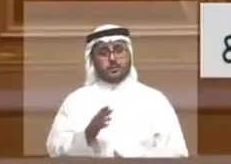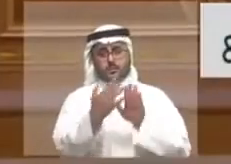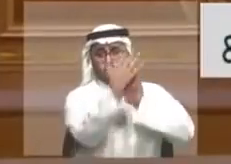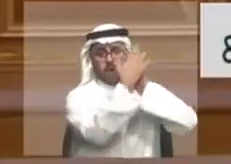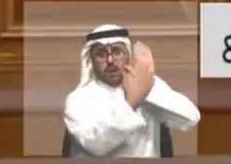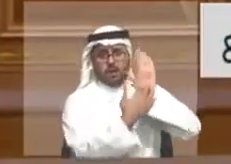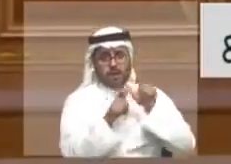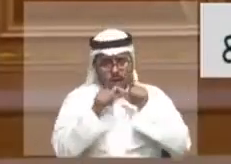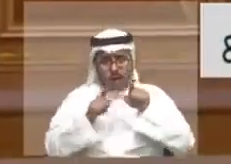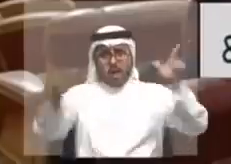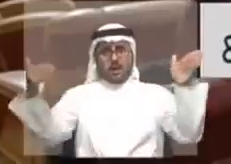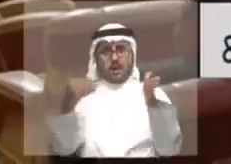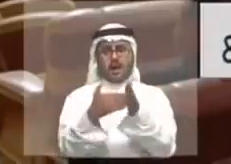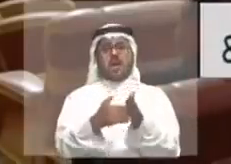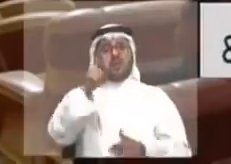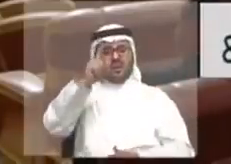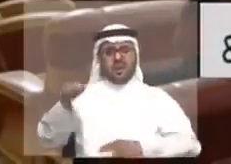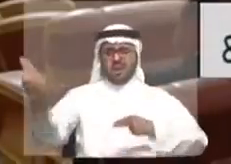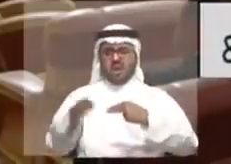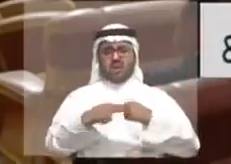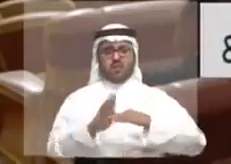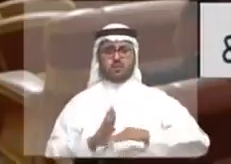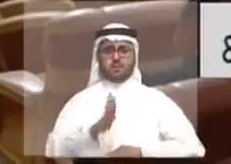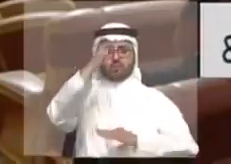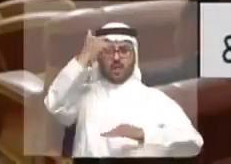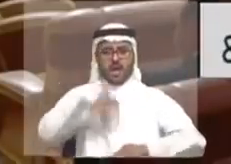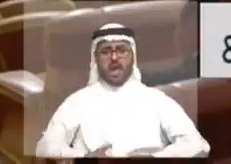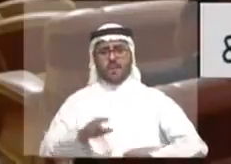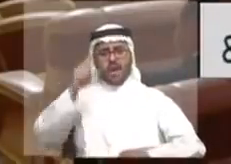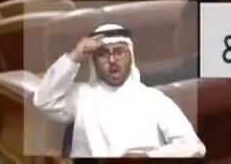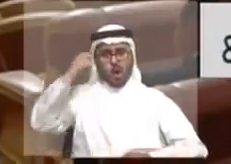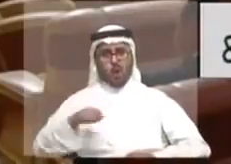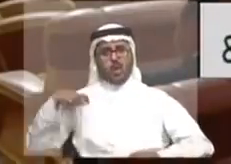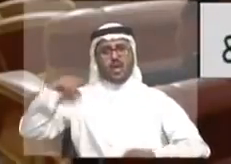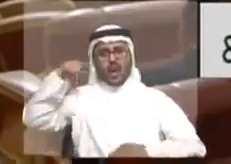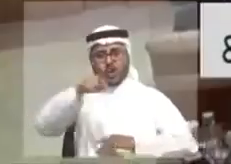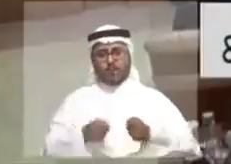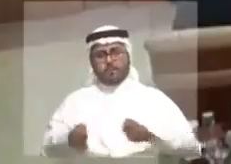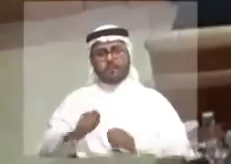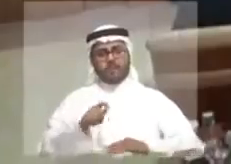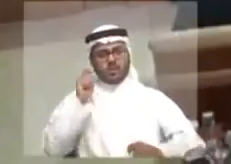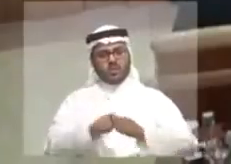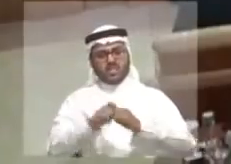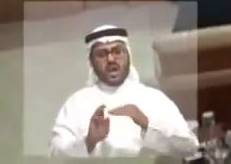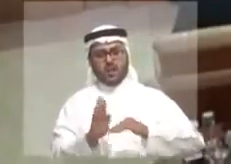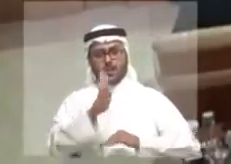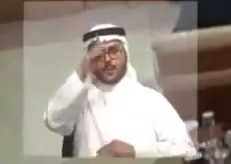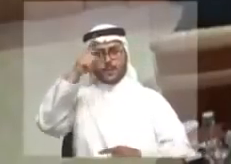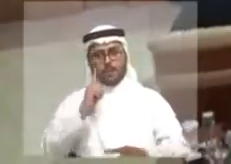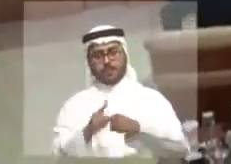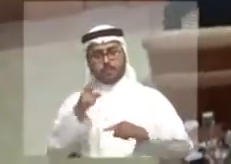البيان الختامي لقمة القدس يدين استهداف المملكة بصواريخ باليستية حوثية إيرانية الصنع.